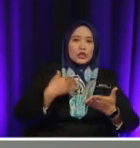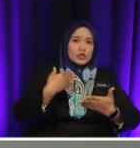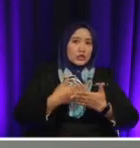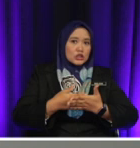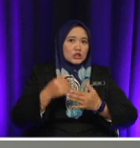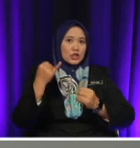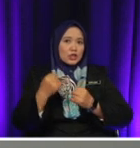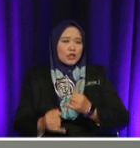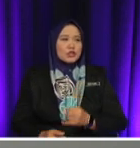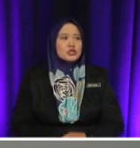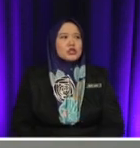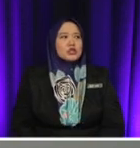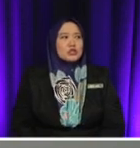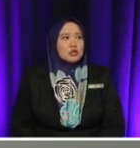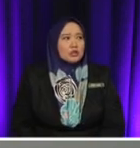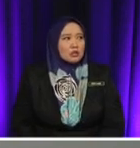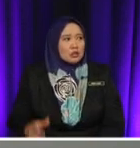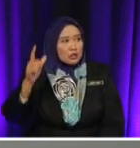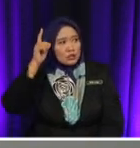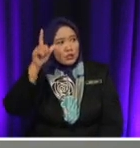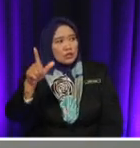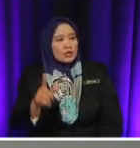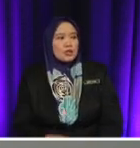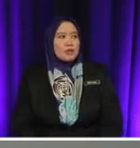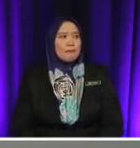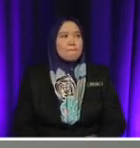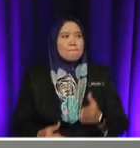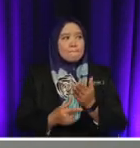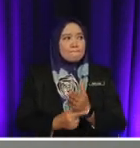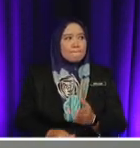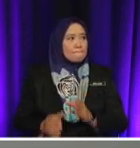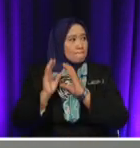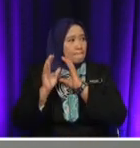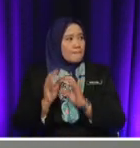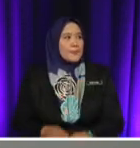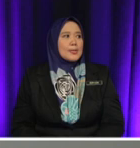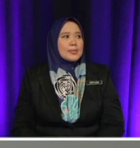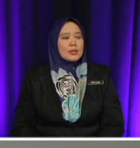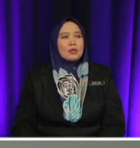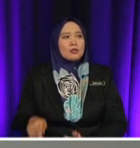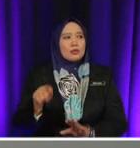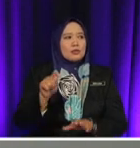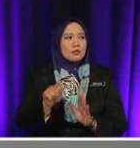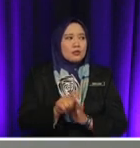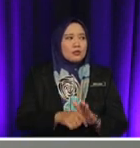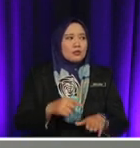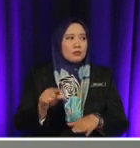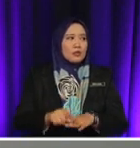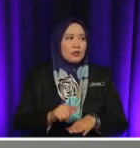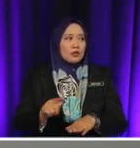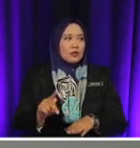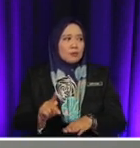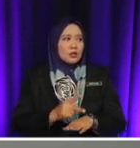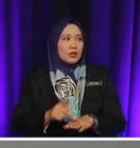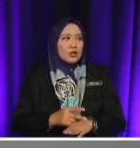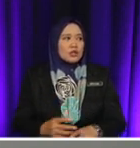iaitu di mana kita tengok yang pertama minyak sawit terpakai dicampurkan dengan larutan kum hidroksida dan dipanaskan okey serbuk garam dan